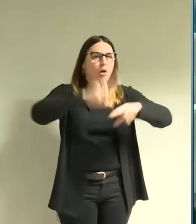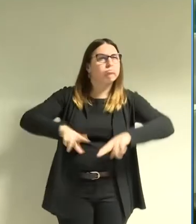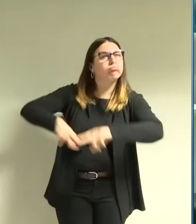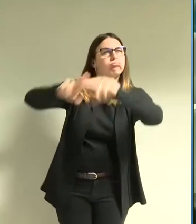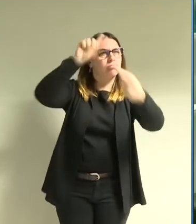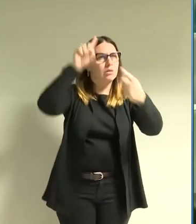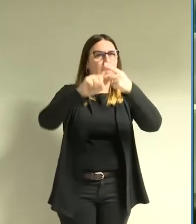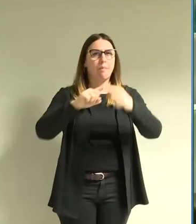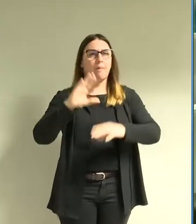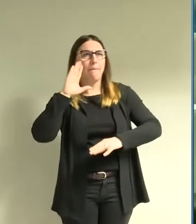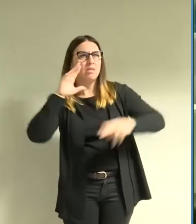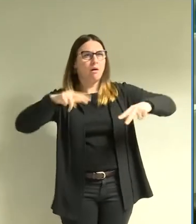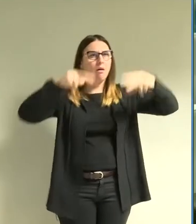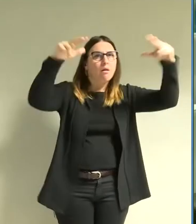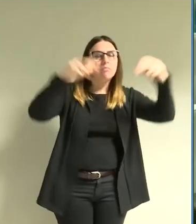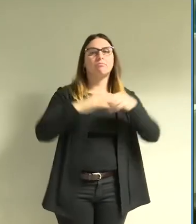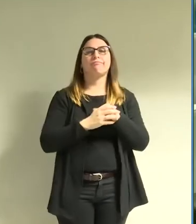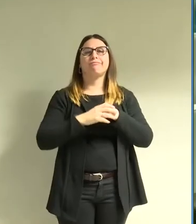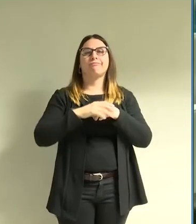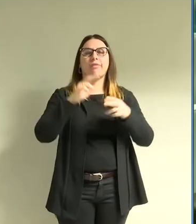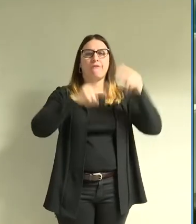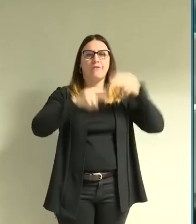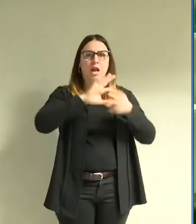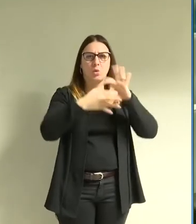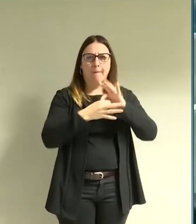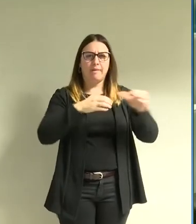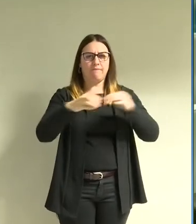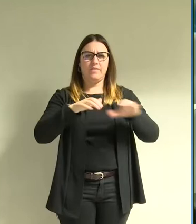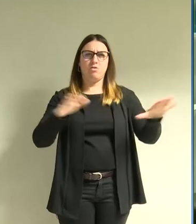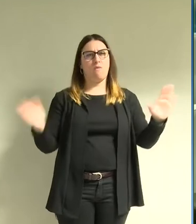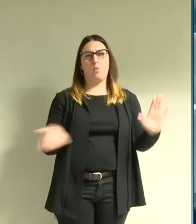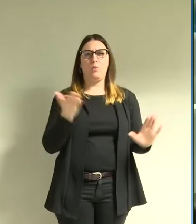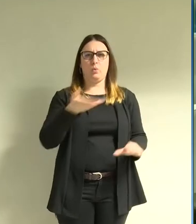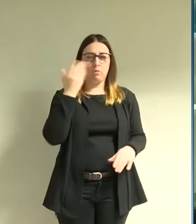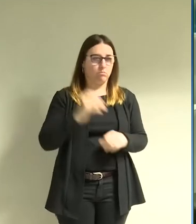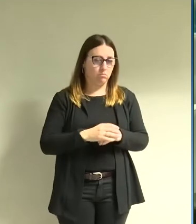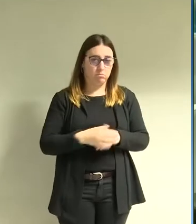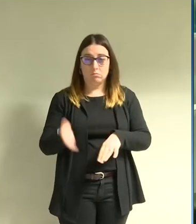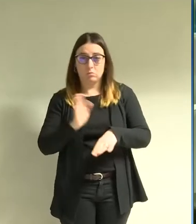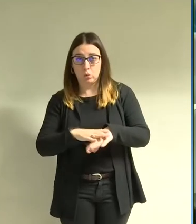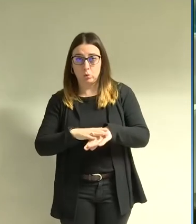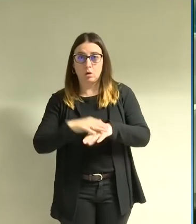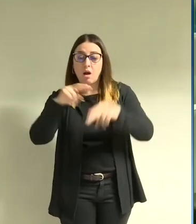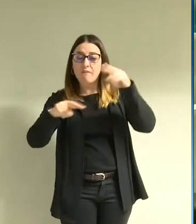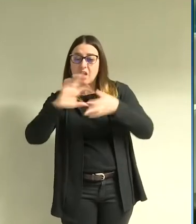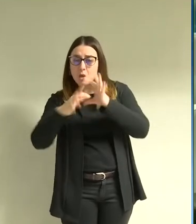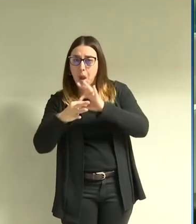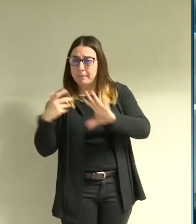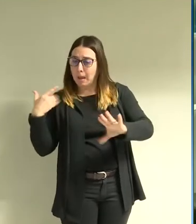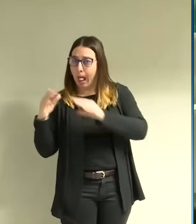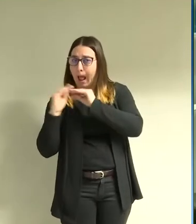dans le quartier villeneuve village olympique ils vont préciser n'y a rien pour l'habitat du village olympique à ma connaissance